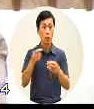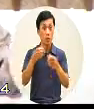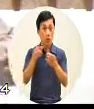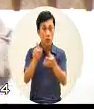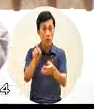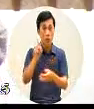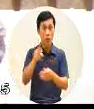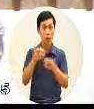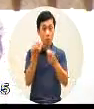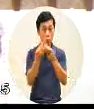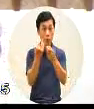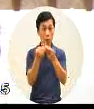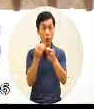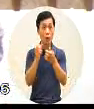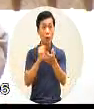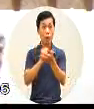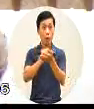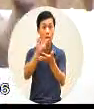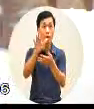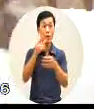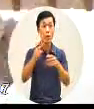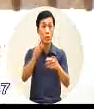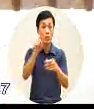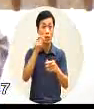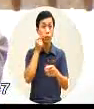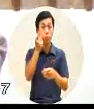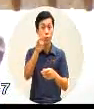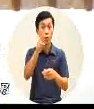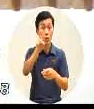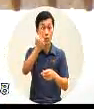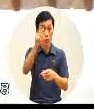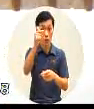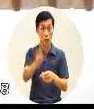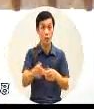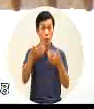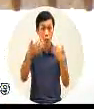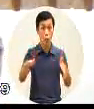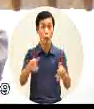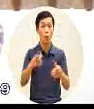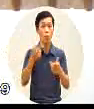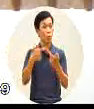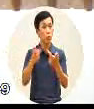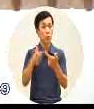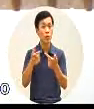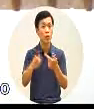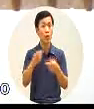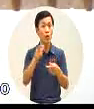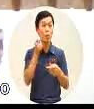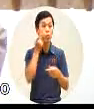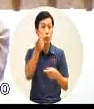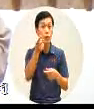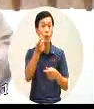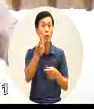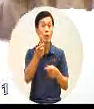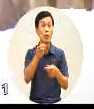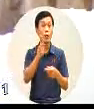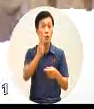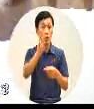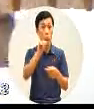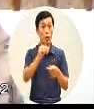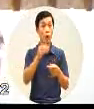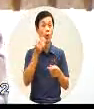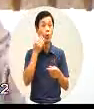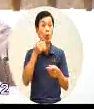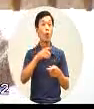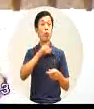尔。你一个月用一万一千八啊，到底扣无你啦？你啊三十万，一个月扣万一块，伊六